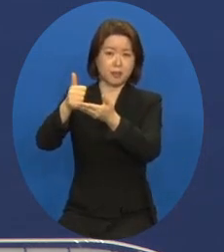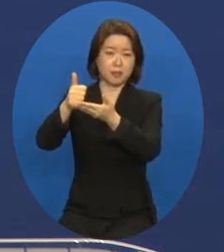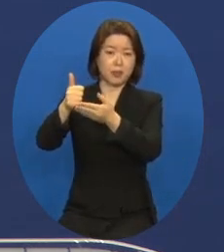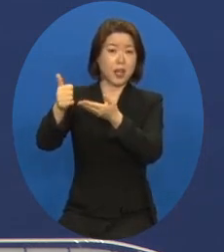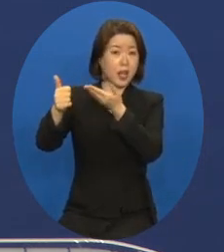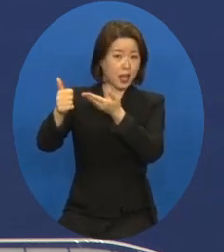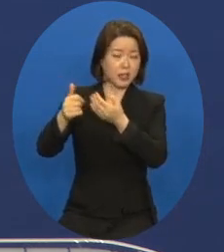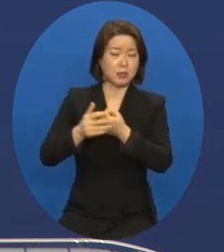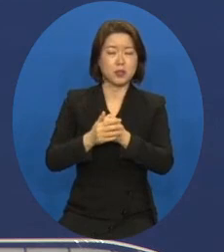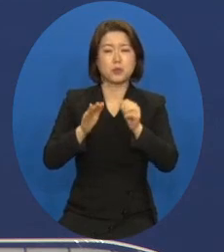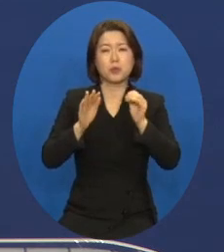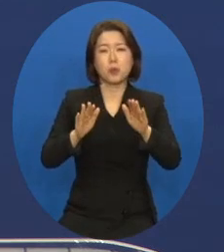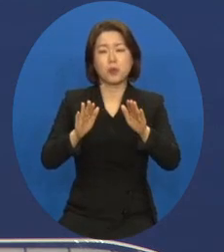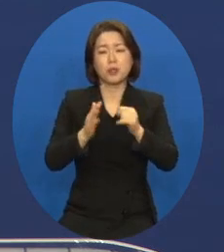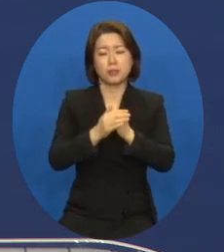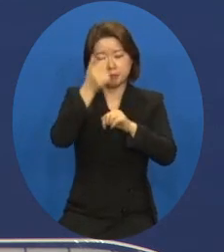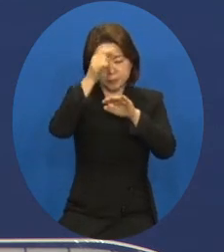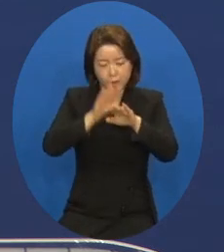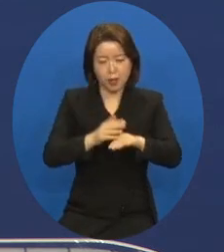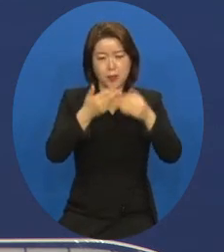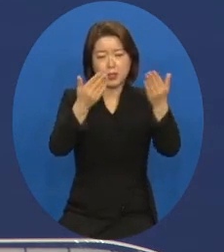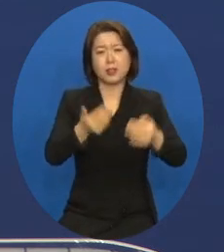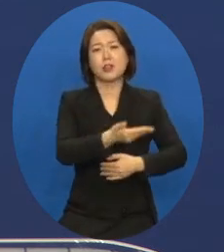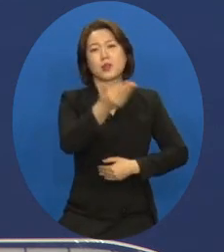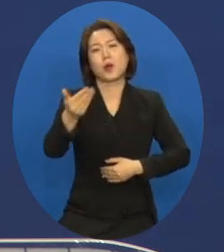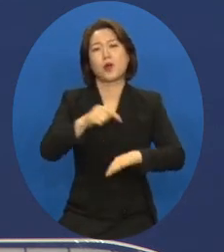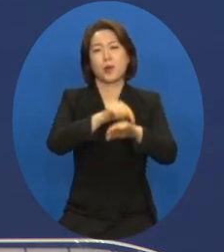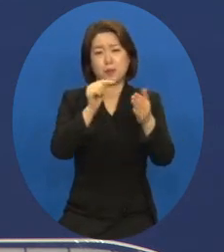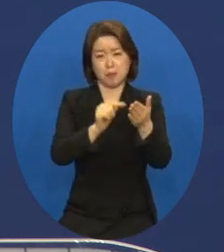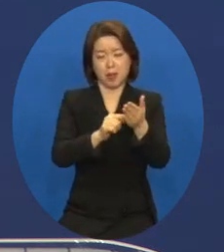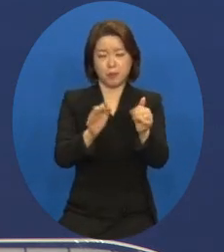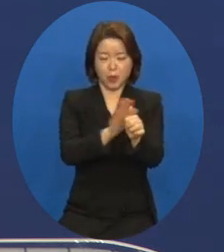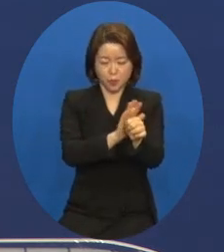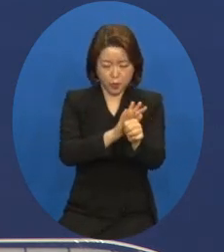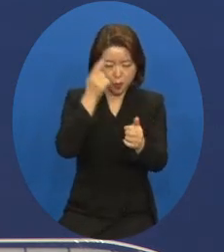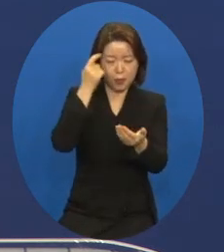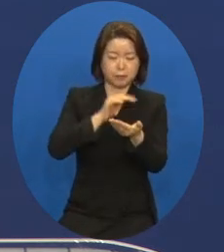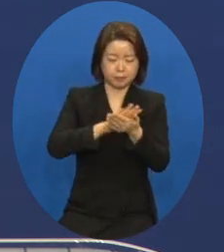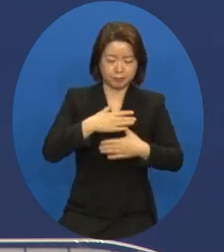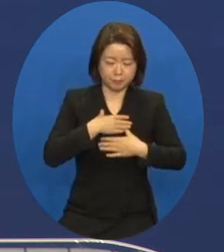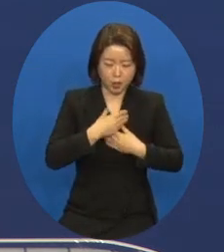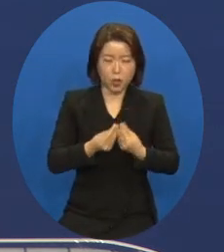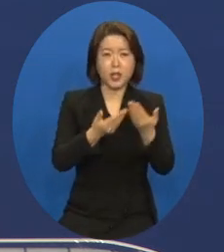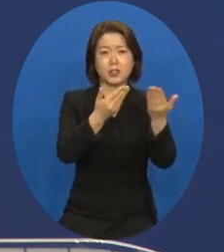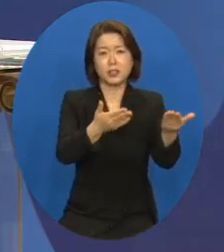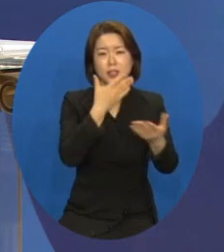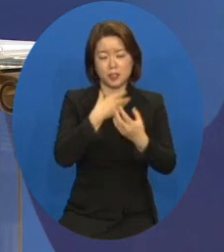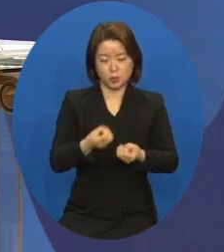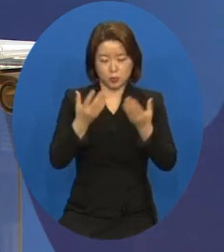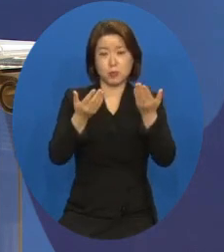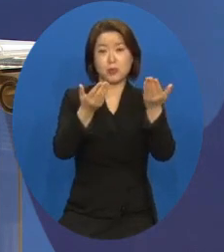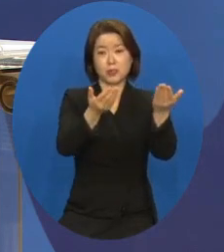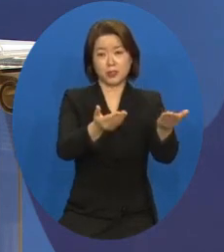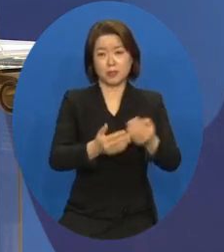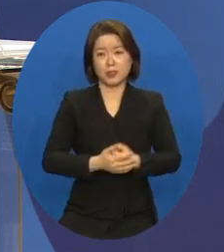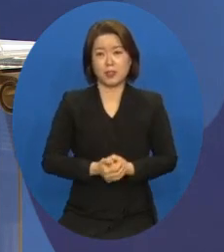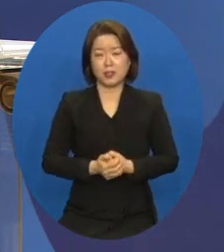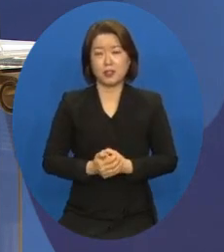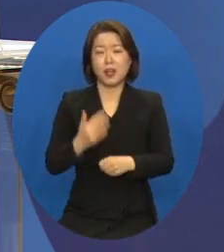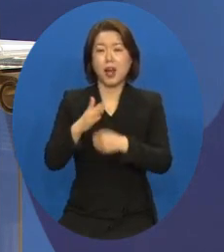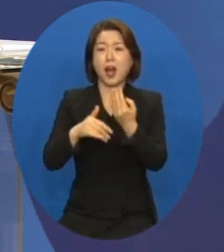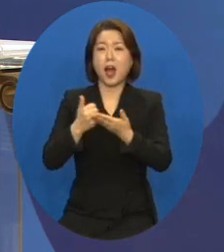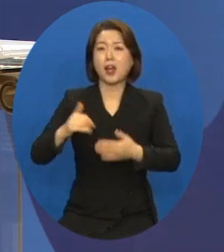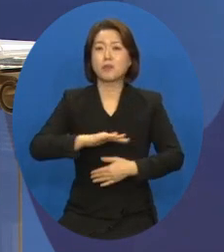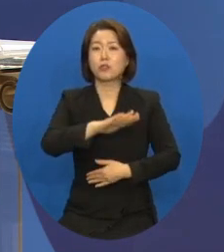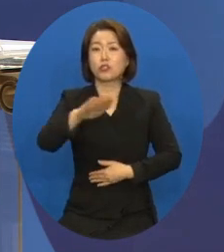오늘 예비하는 여러분의 마음에 위로와 평강을 주시기를 축복합니다 하나님은 우리가